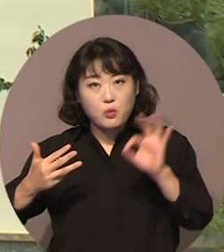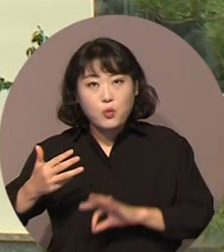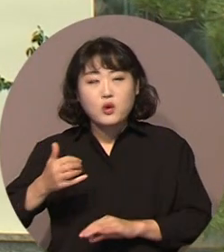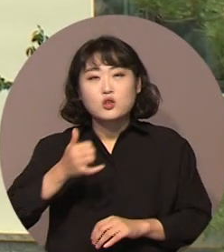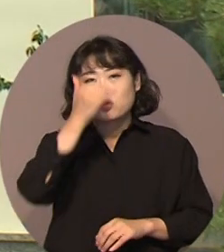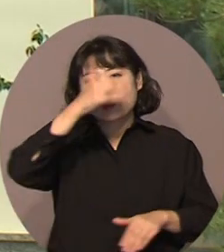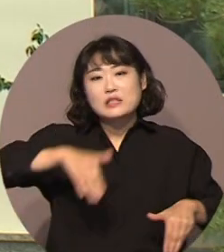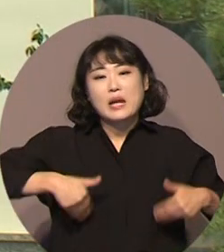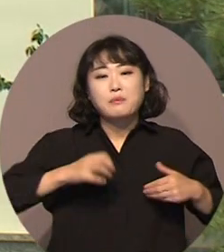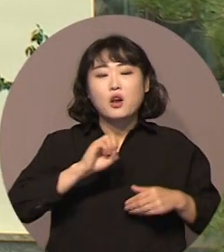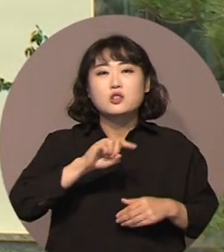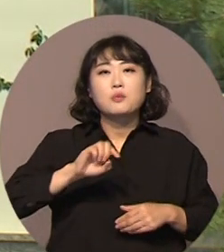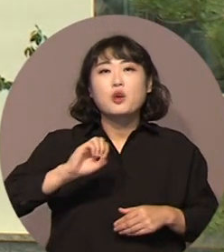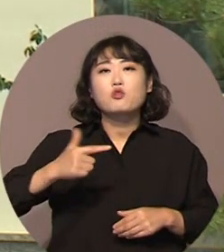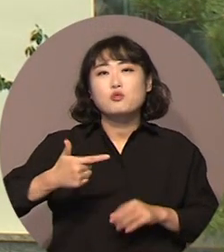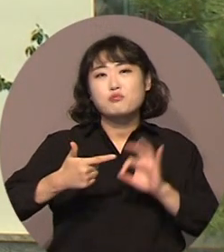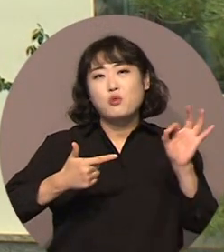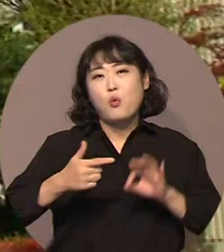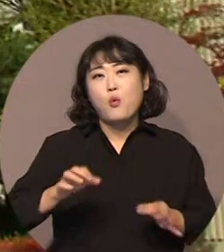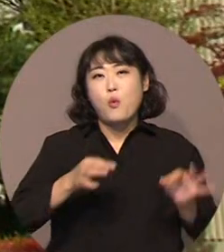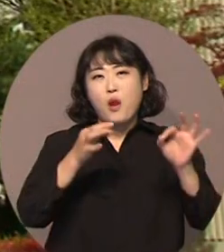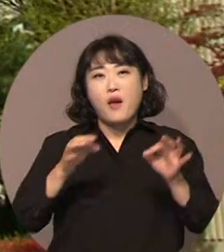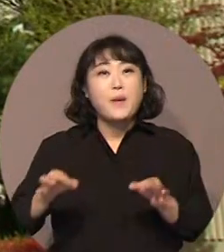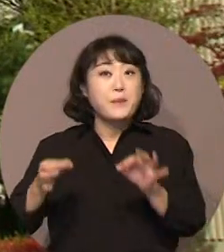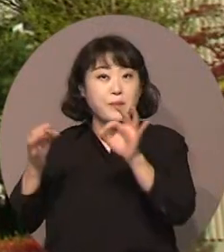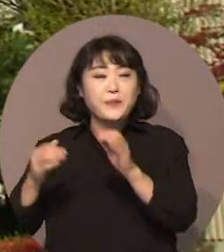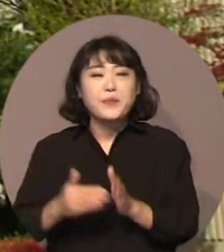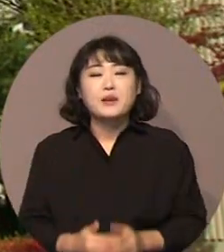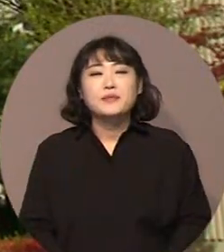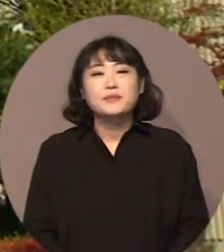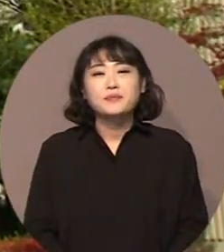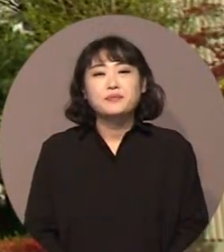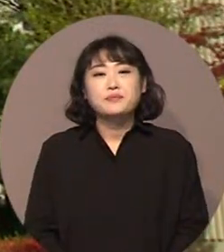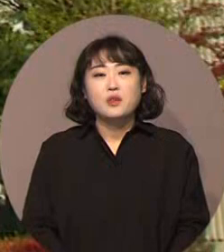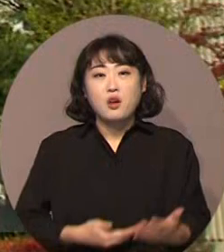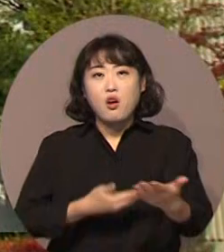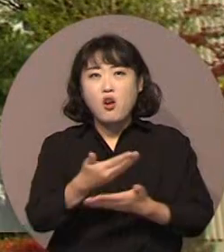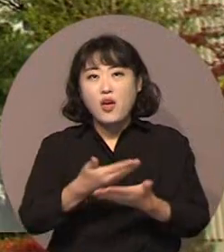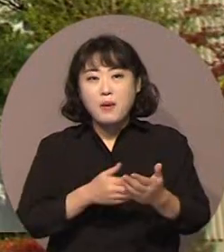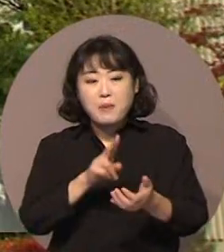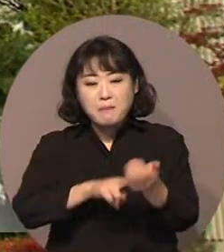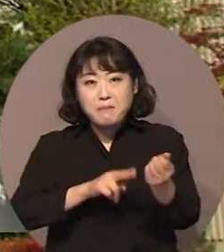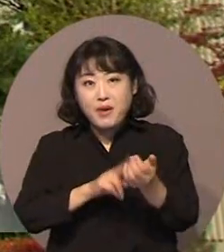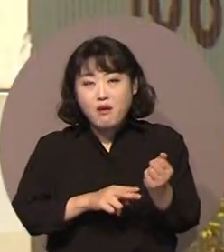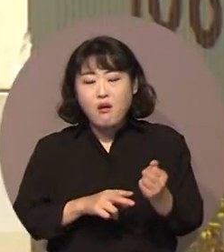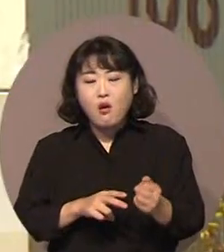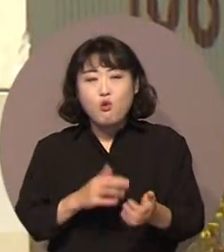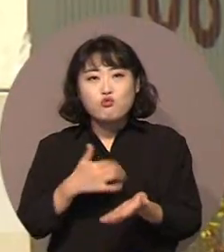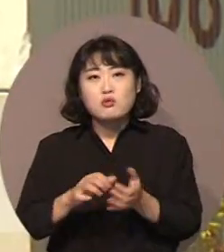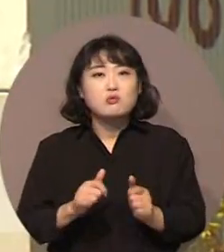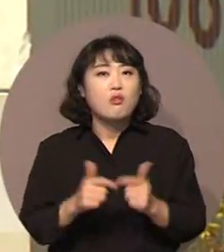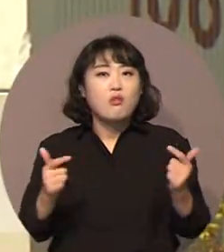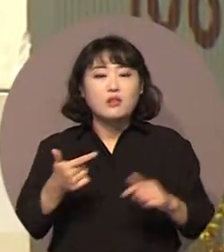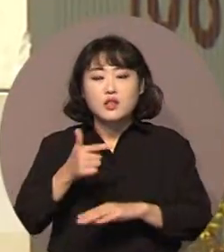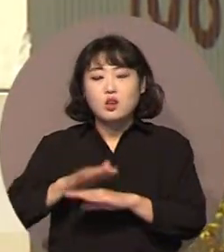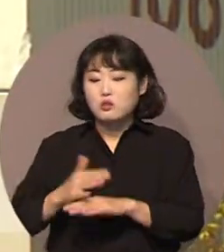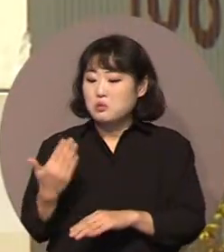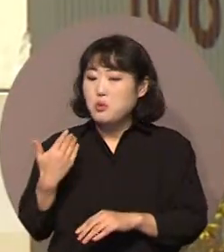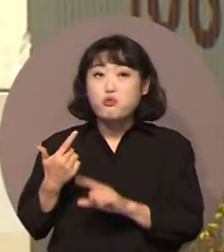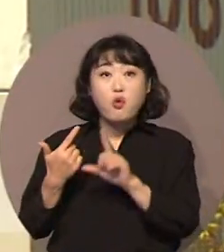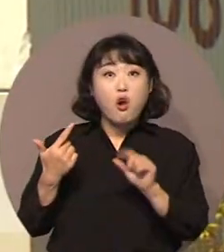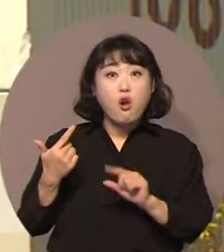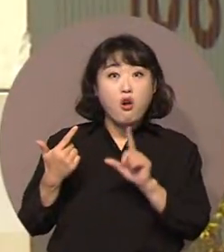충남 0.06% 상승했습니다. 주택 매매 거래량도 크게 늘었는데 대전의 경우 지난